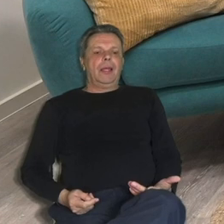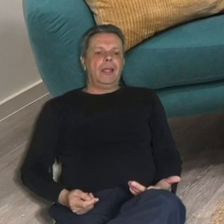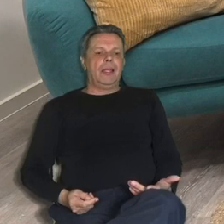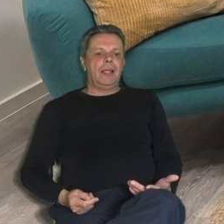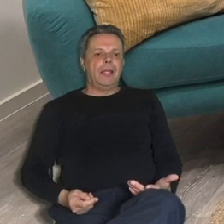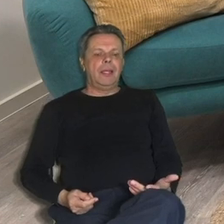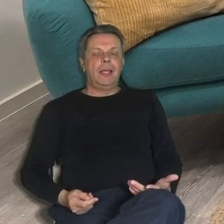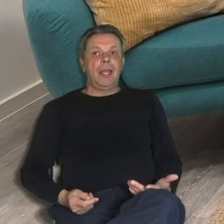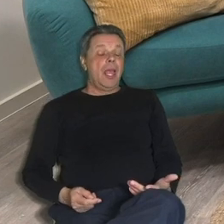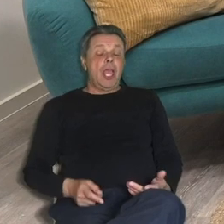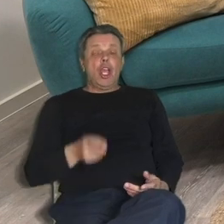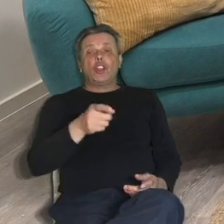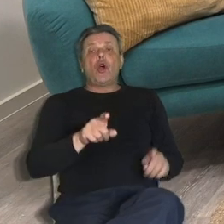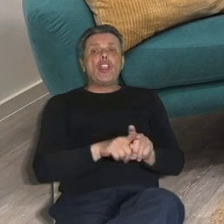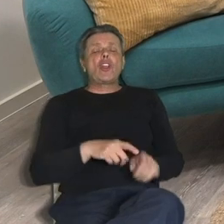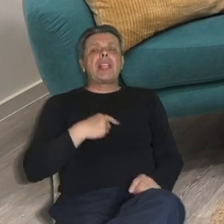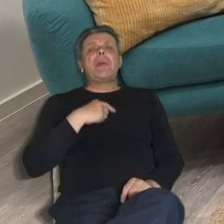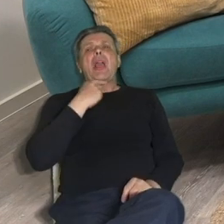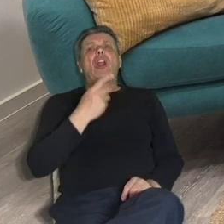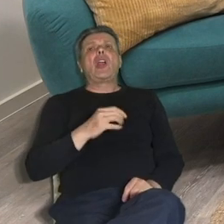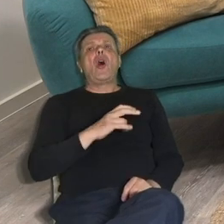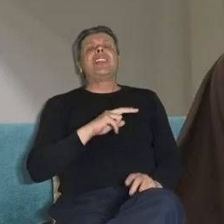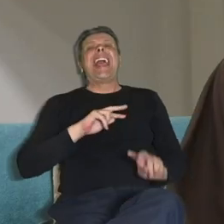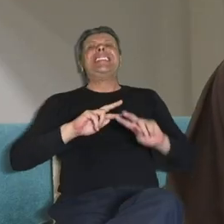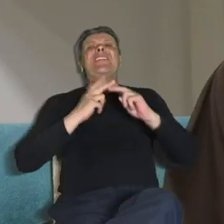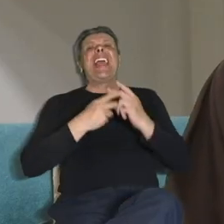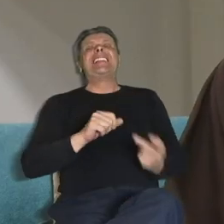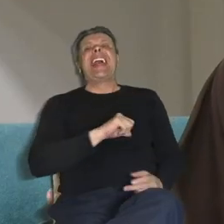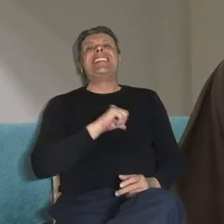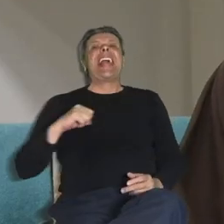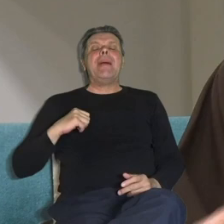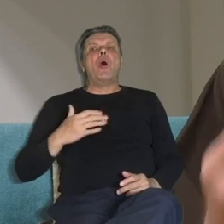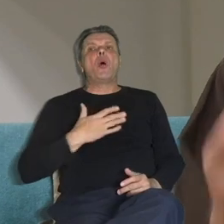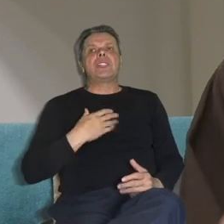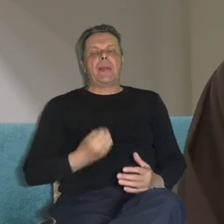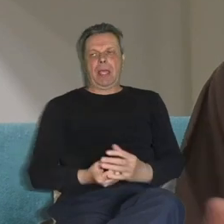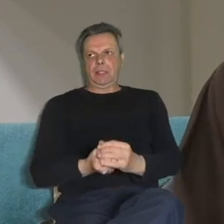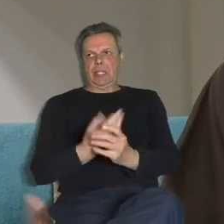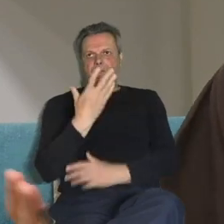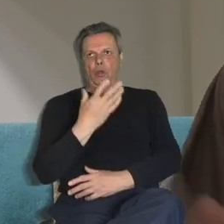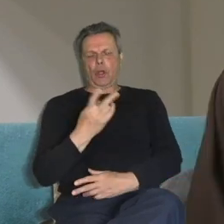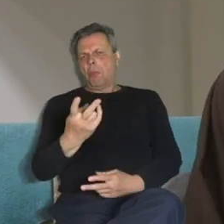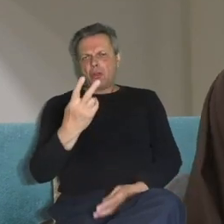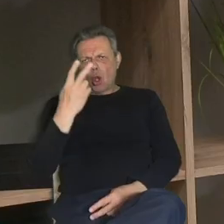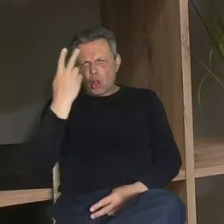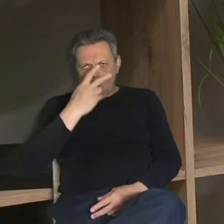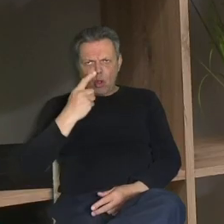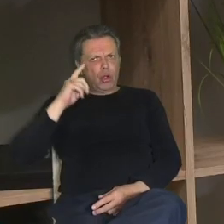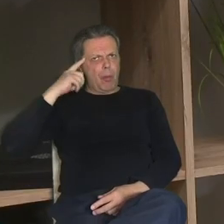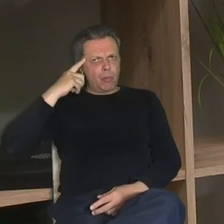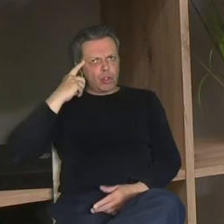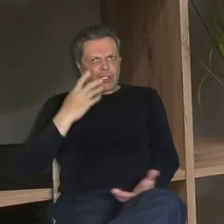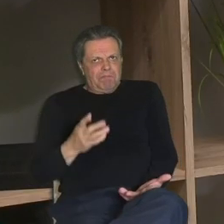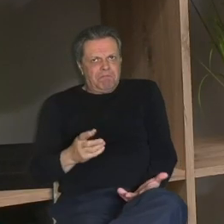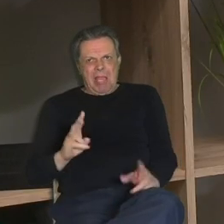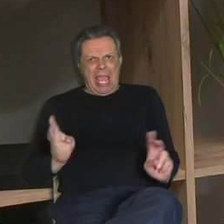To kao da kažeš, isto kao kad bi neko rekao da je svijet sam od sebe nastao. Toliko smisla, toliko logike, toliko mudrosti, ne bi rekao da je samo od